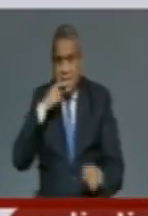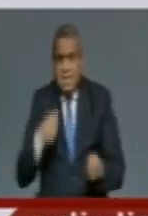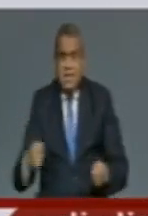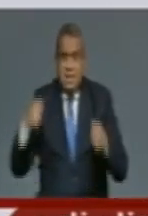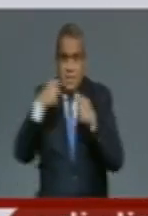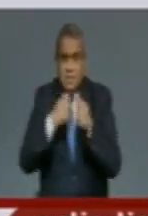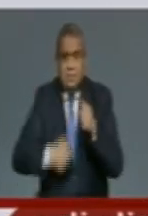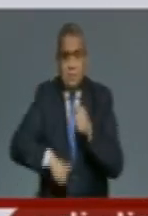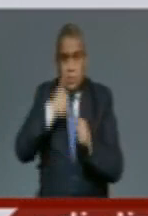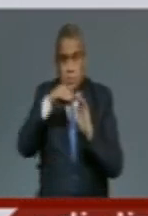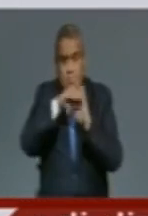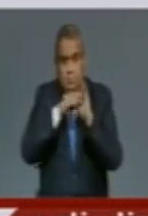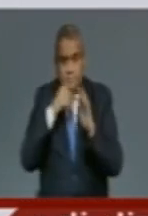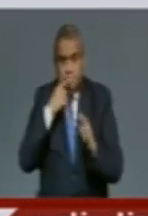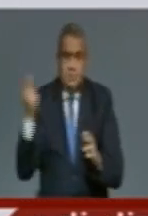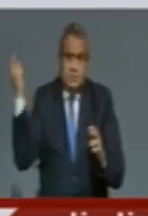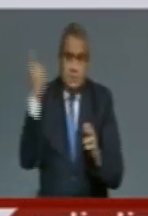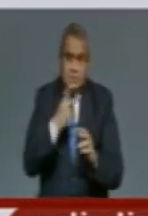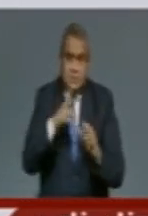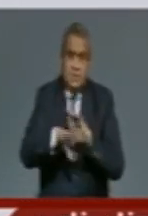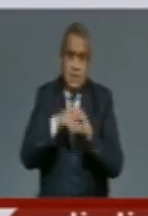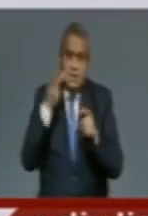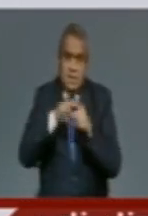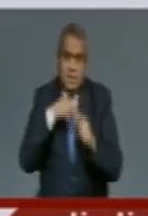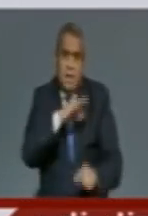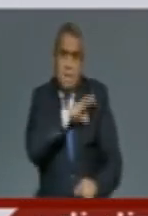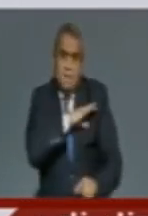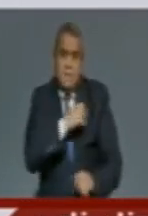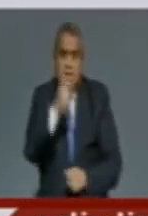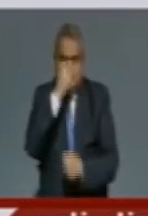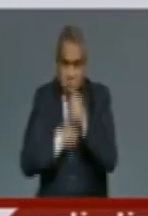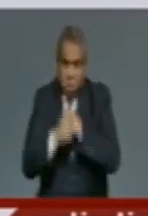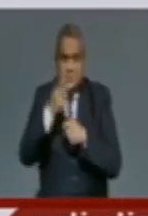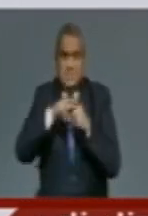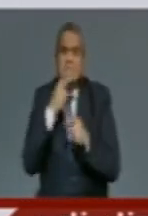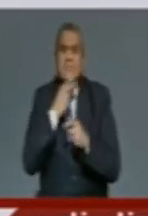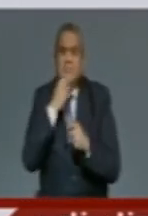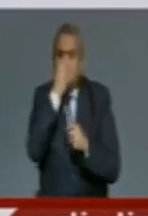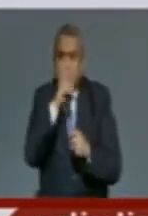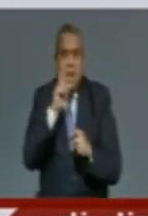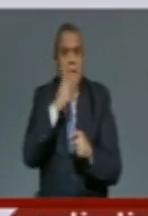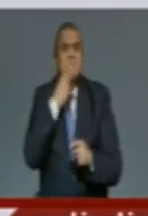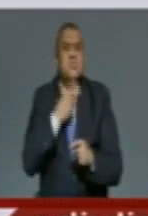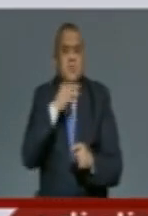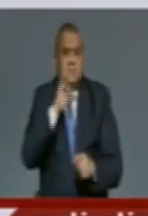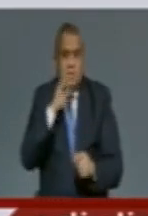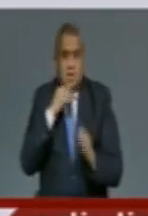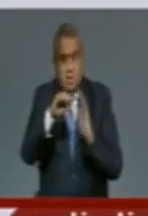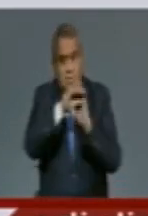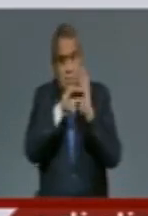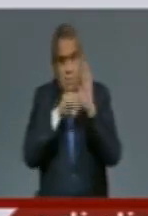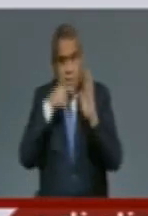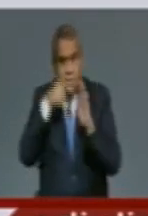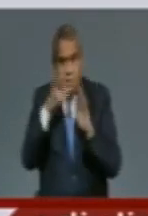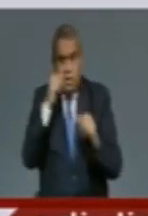المرحلة، ثم في نفس الوقت الاستفادة من هذه المية وما تبقاش ملوثة للبيئة. كل البرامج دي اللي أنا بتكلم